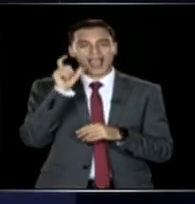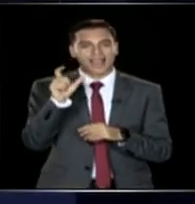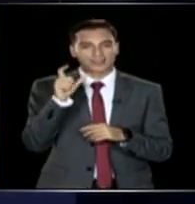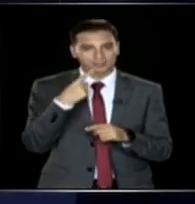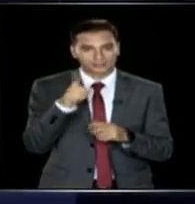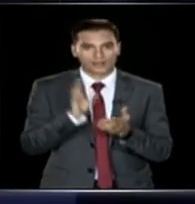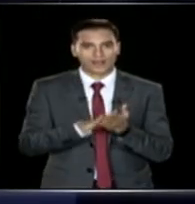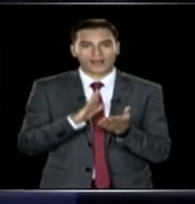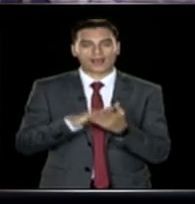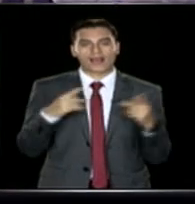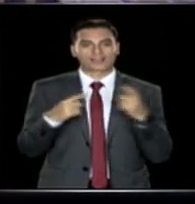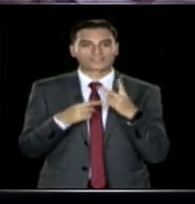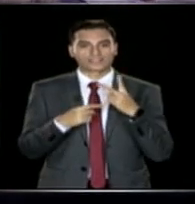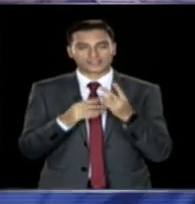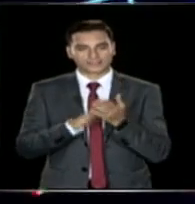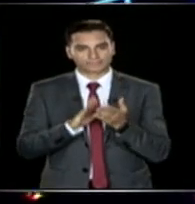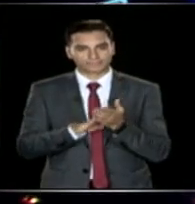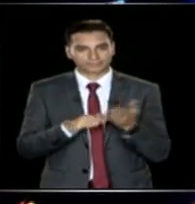الثاني،